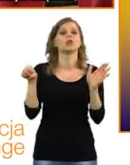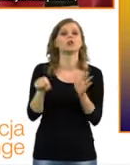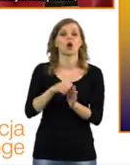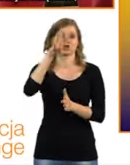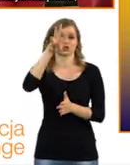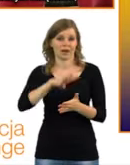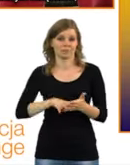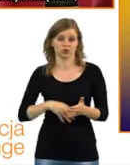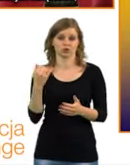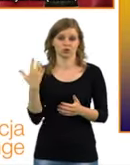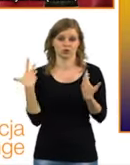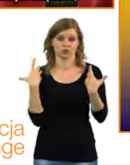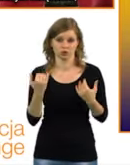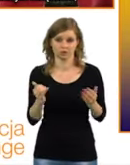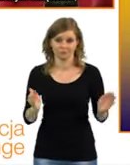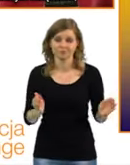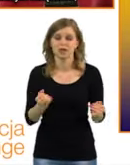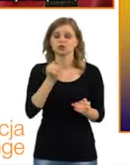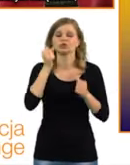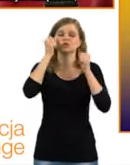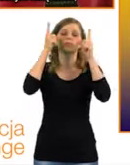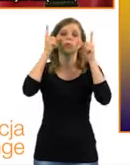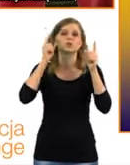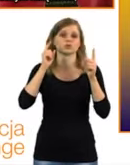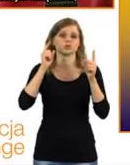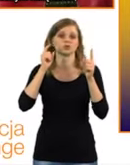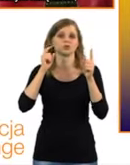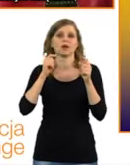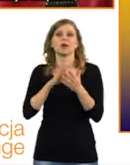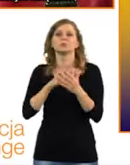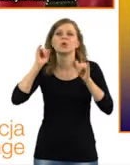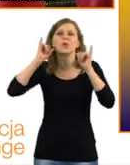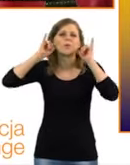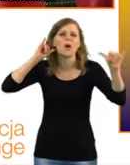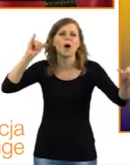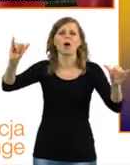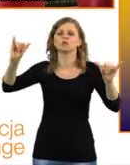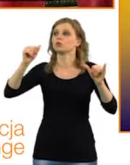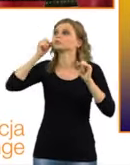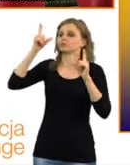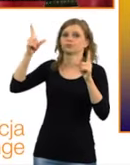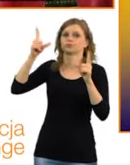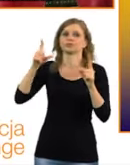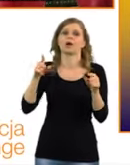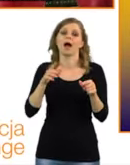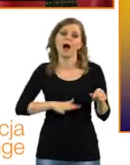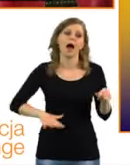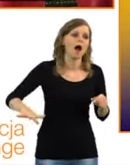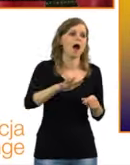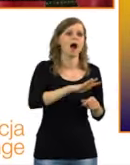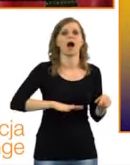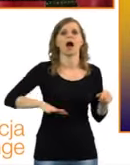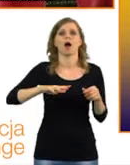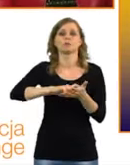Do 4 miesiąca dziecko budzi się ze snu na dźwięki o dużym natężeniu, zarówno w głośnym, jak i